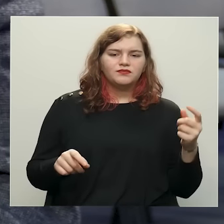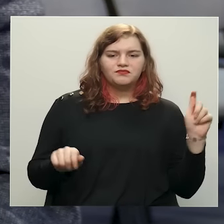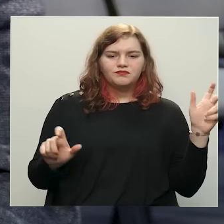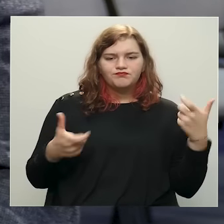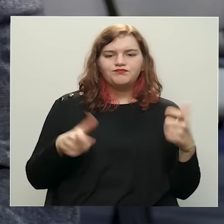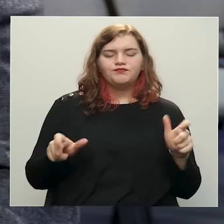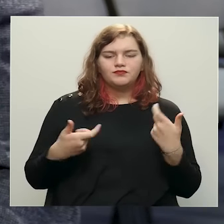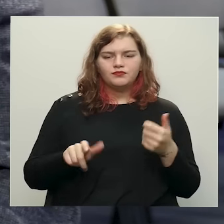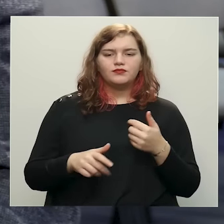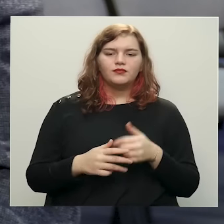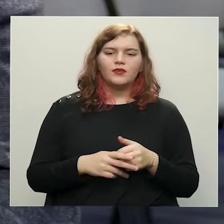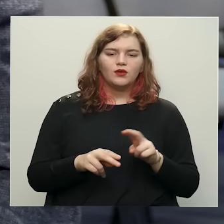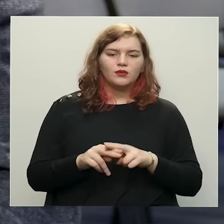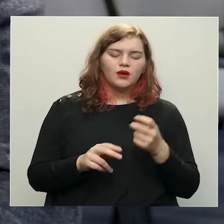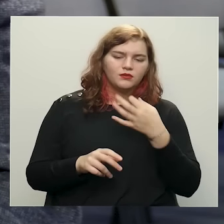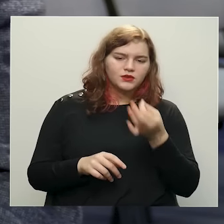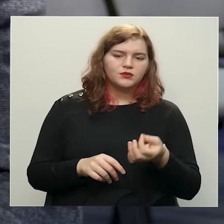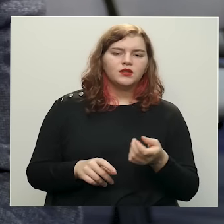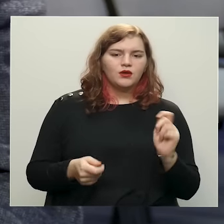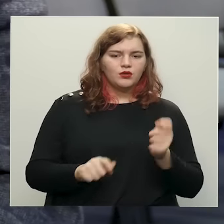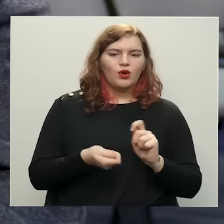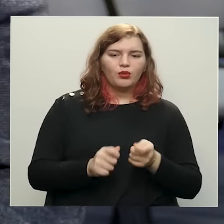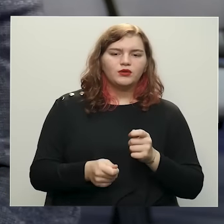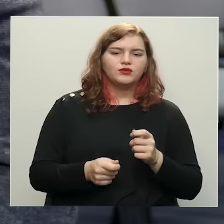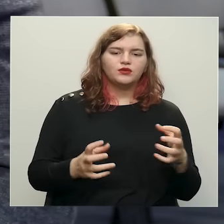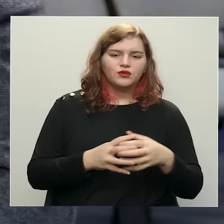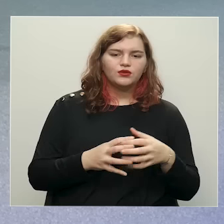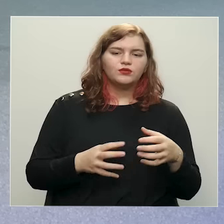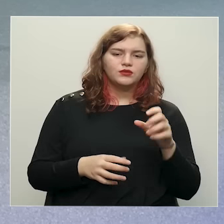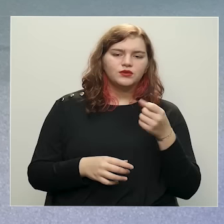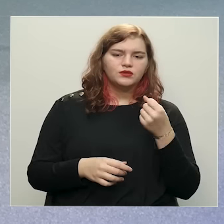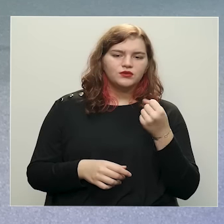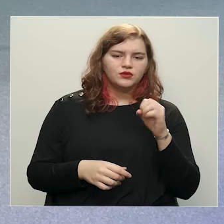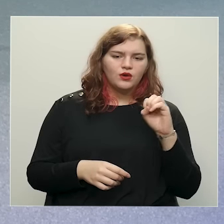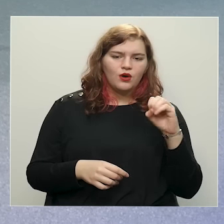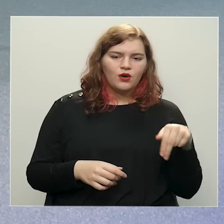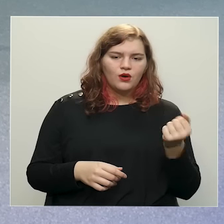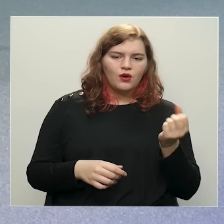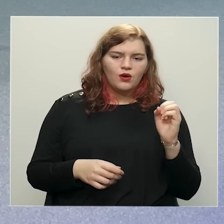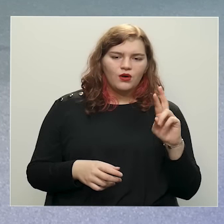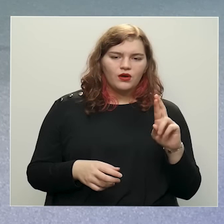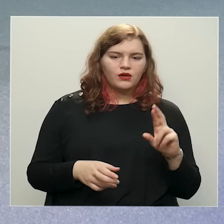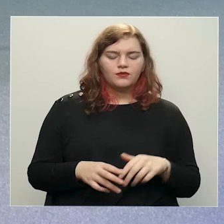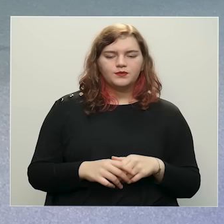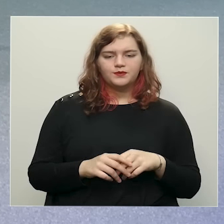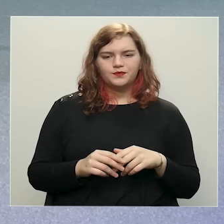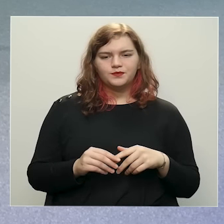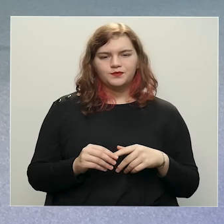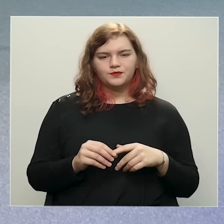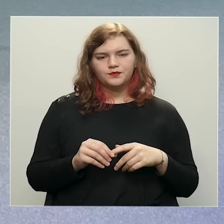spuneam. Era tuboșar în grupul Sonor. Da, eu eram tuboșarul, da. Da.